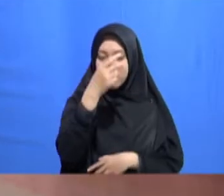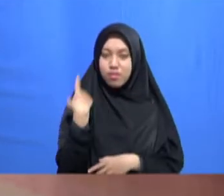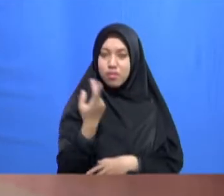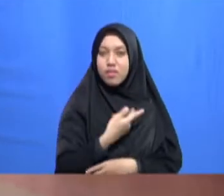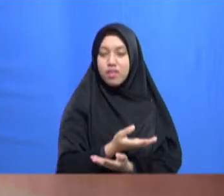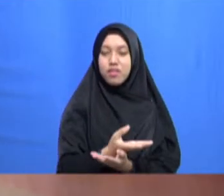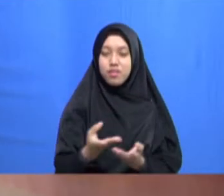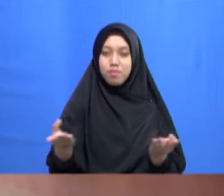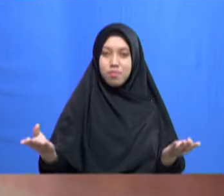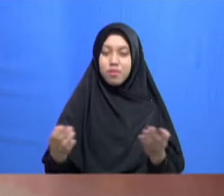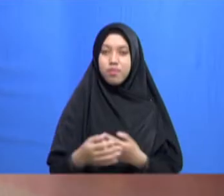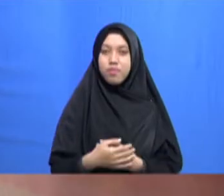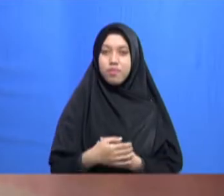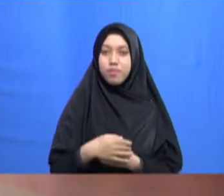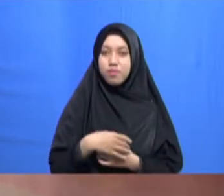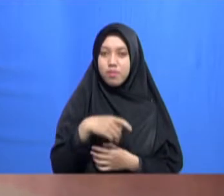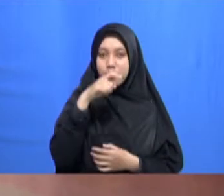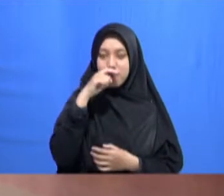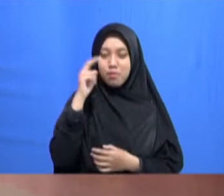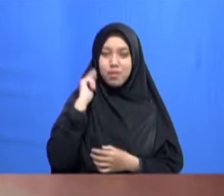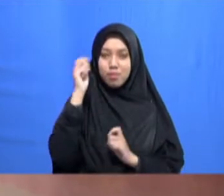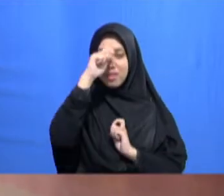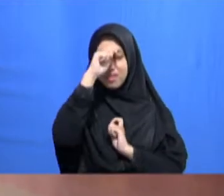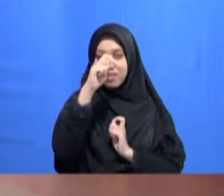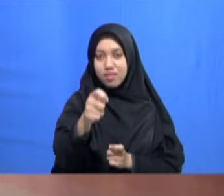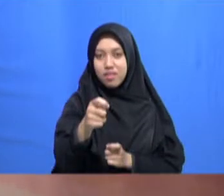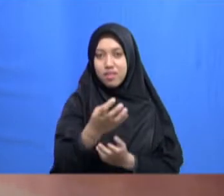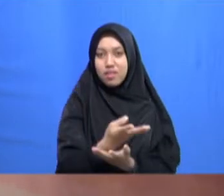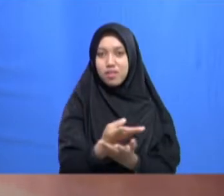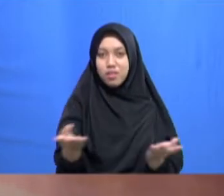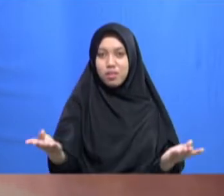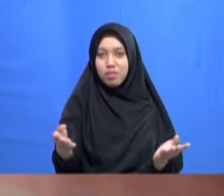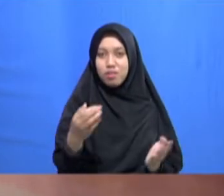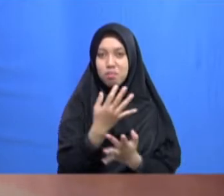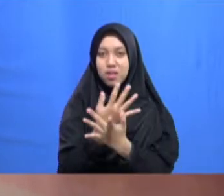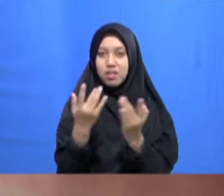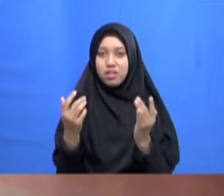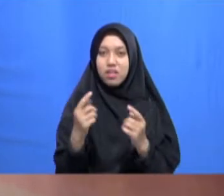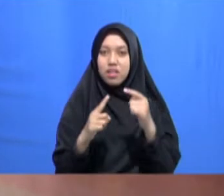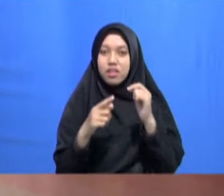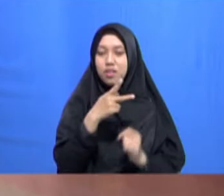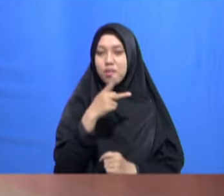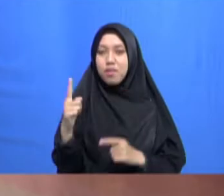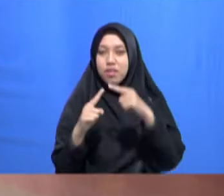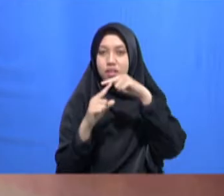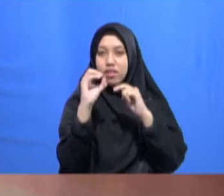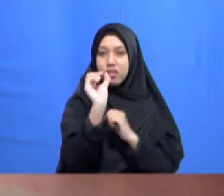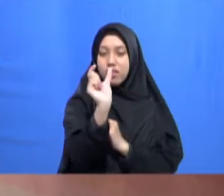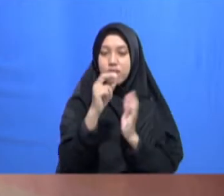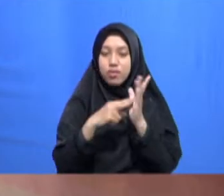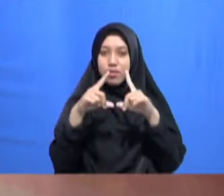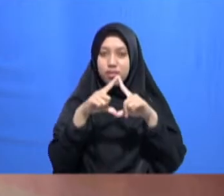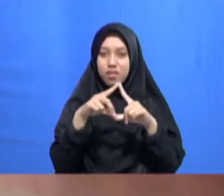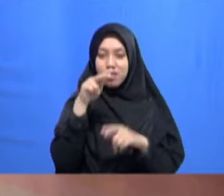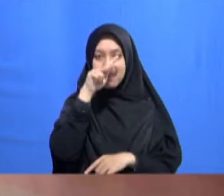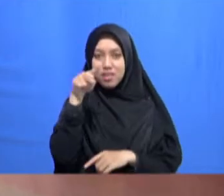semua. Hadirin yang kami hormati, serta seluruh masyarakat Kabupaten Tojo Una-Una yang menyaksikan acara